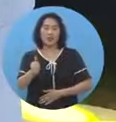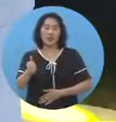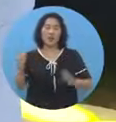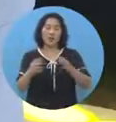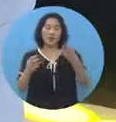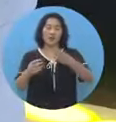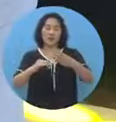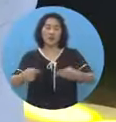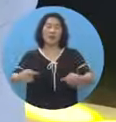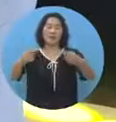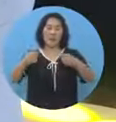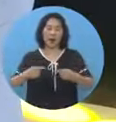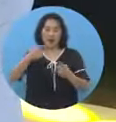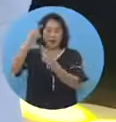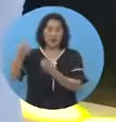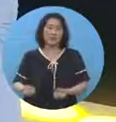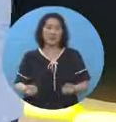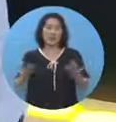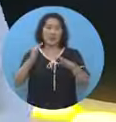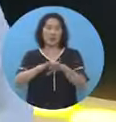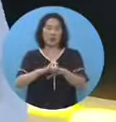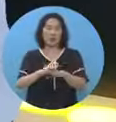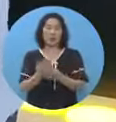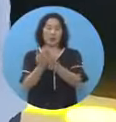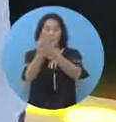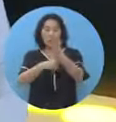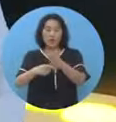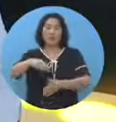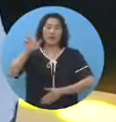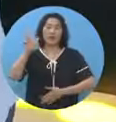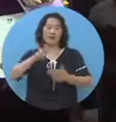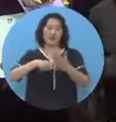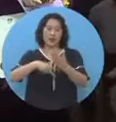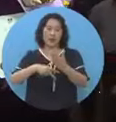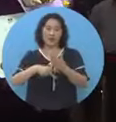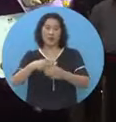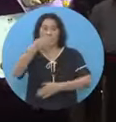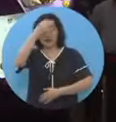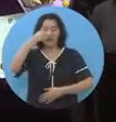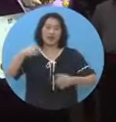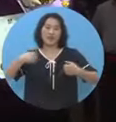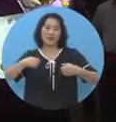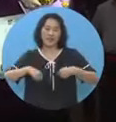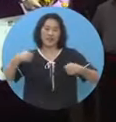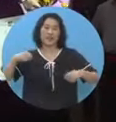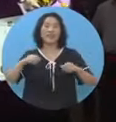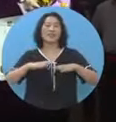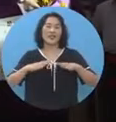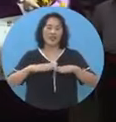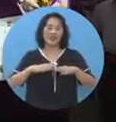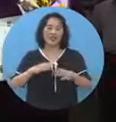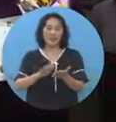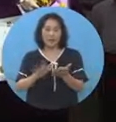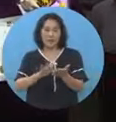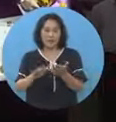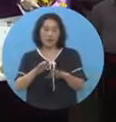등 3천여 명이 참석한 가운데 기념식과 농업의 도약을 위한 결의문 낭독, 농업인 장기자랑, 스마트 농업,